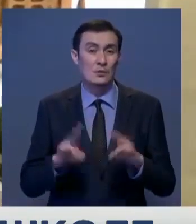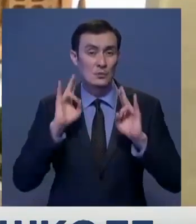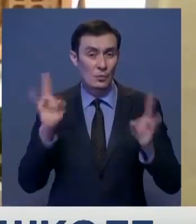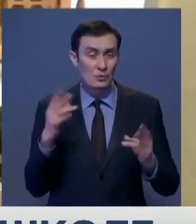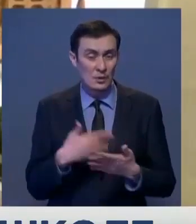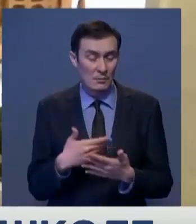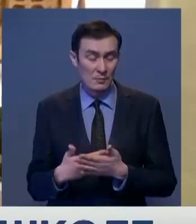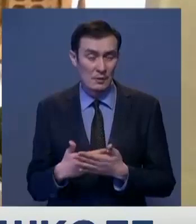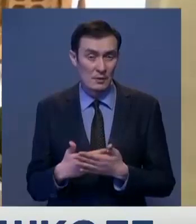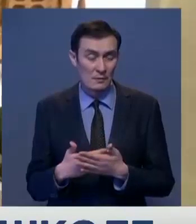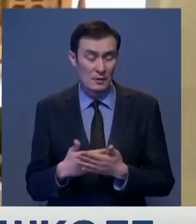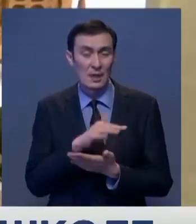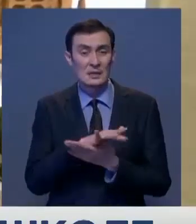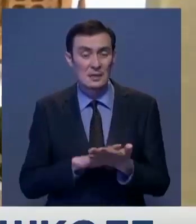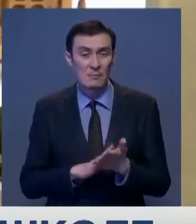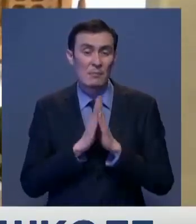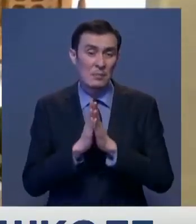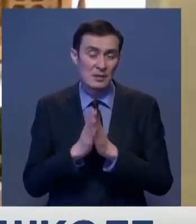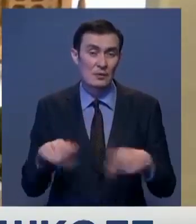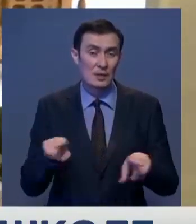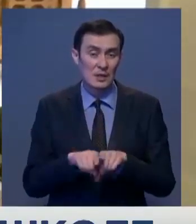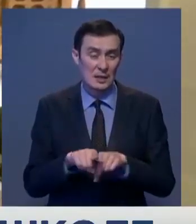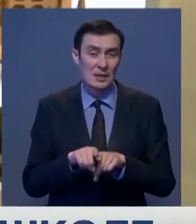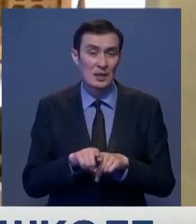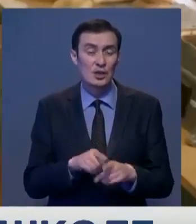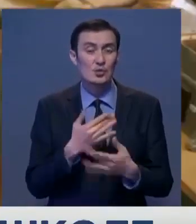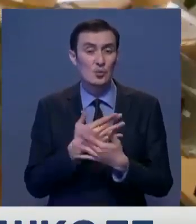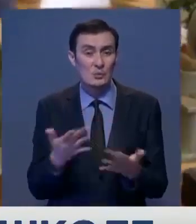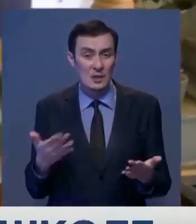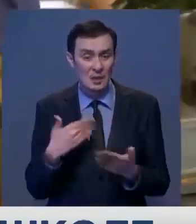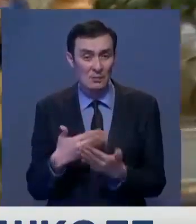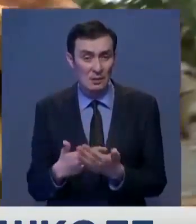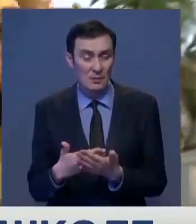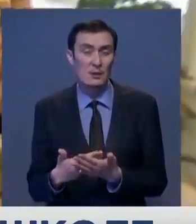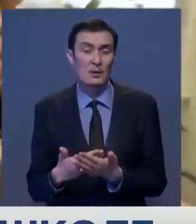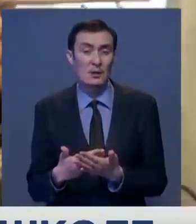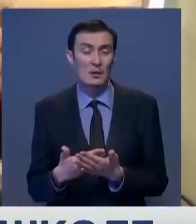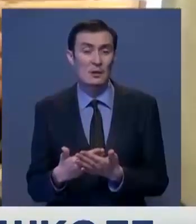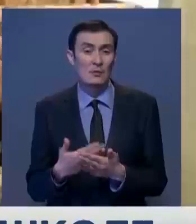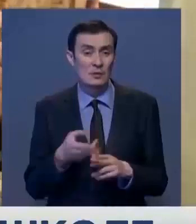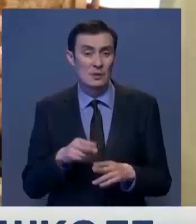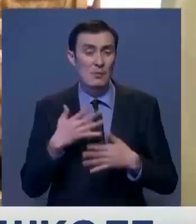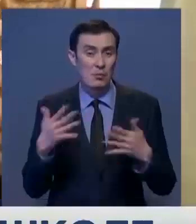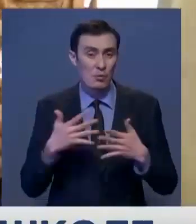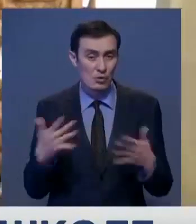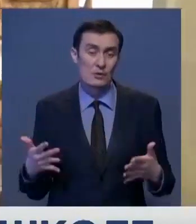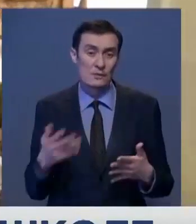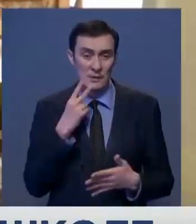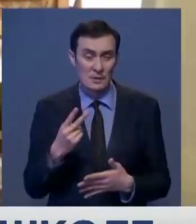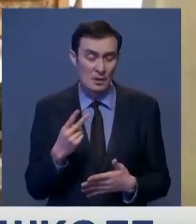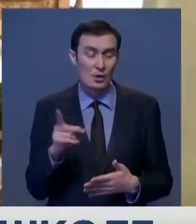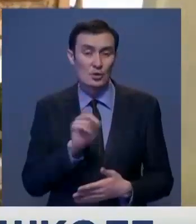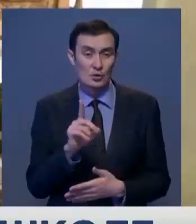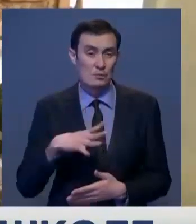Громче. Затем они попросили вот такие инструменты. Нам побольше.